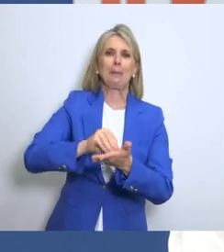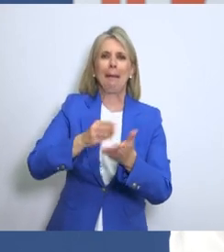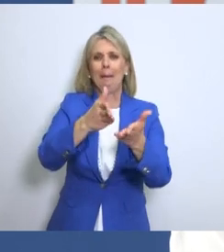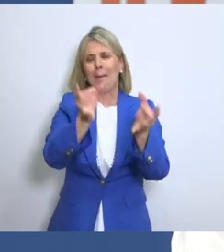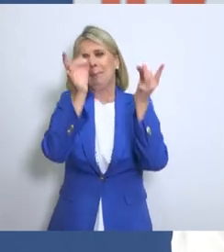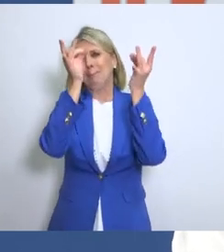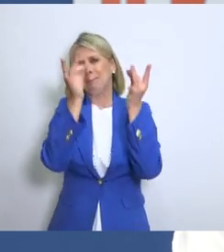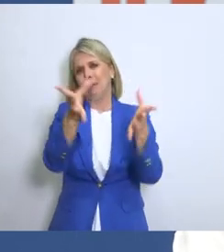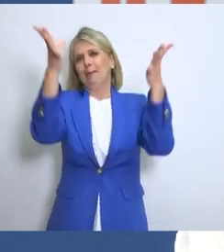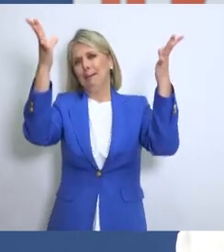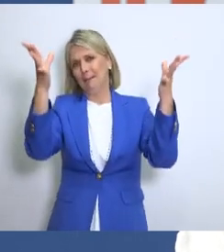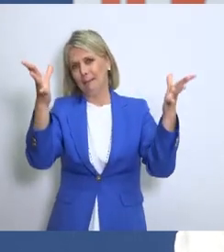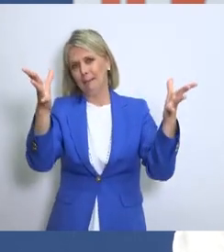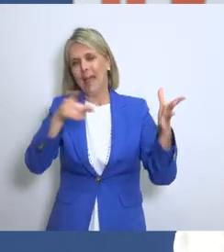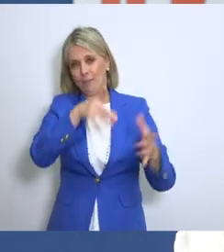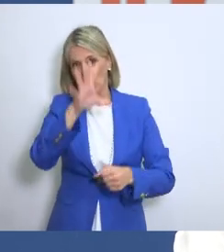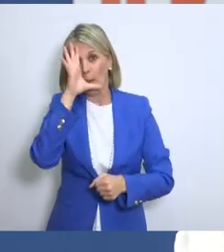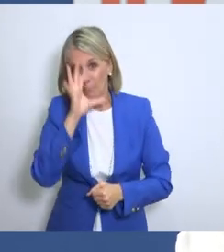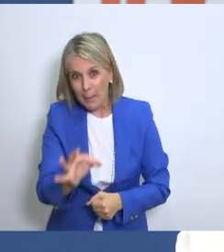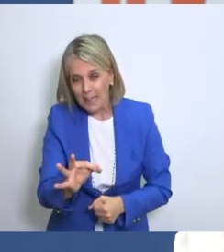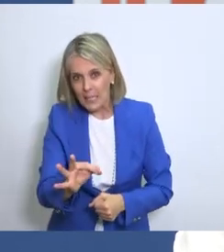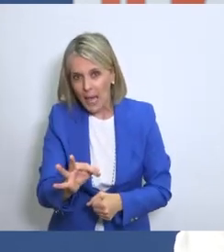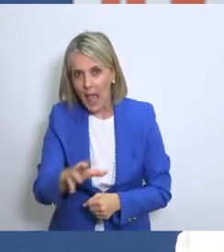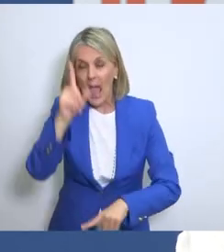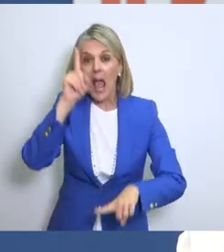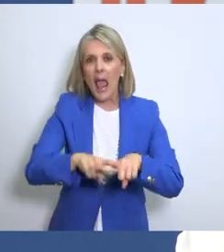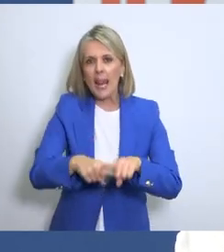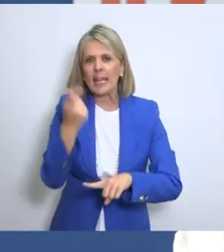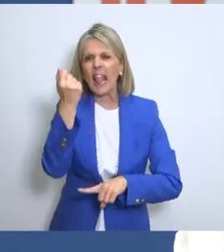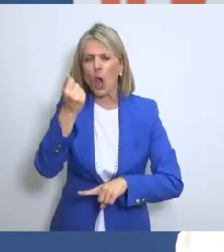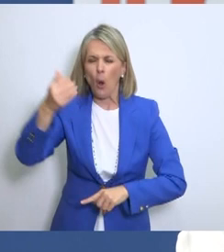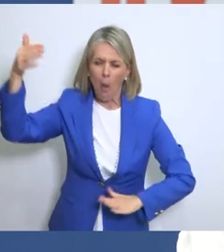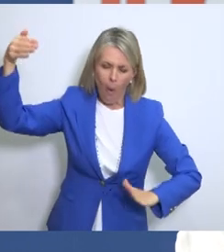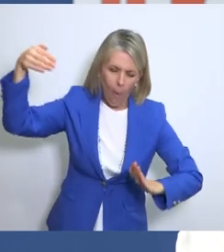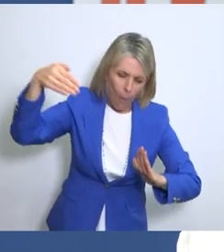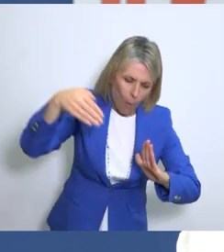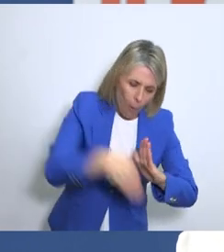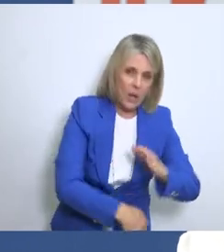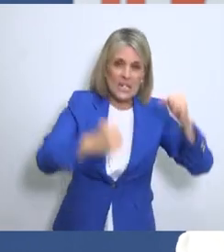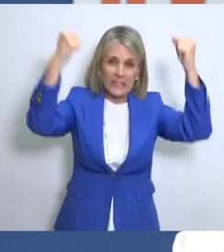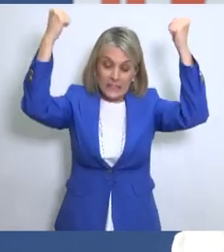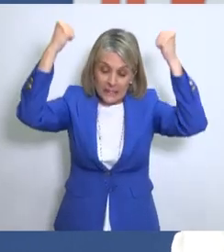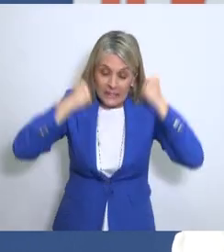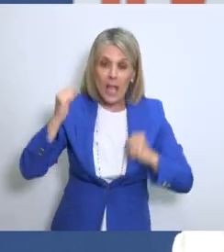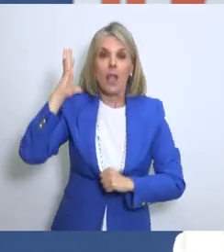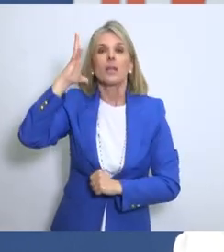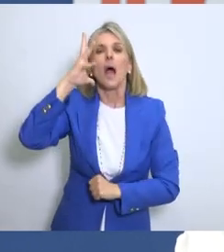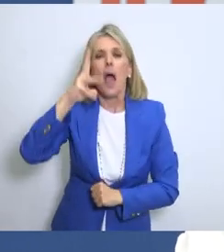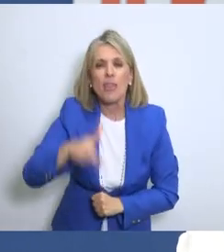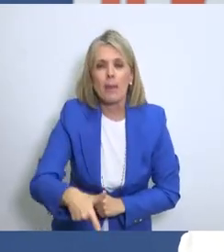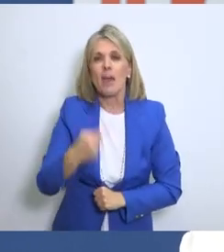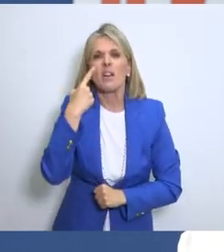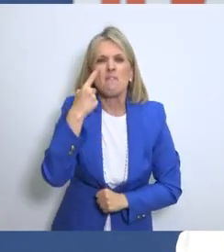Όλα αυτά δεν έχουν καμία σχέση με την πραγματική κατάσταση της οικονομίας, η οποία είναι αυτή που βιώνουμε καθημερινά όλοι εμείς,